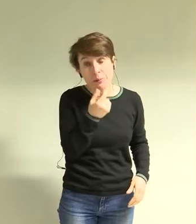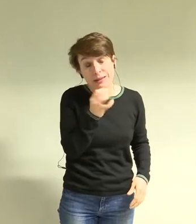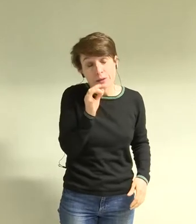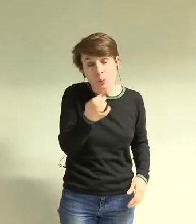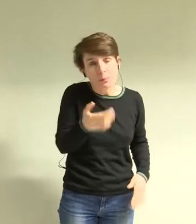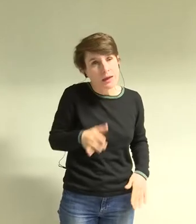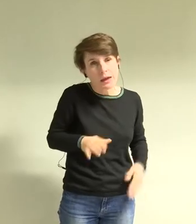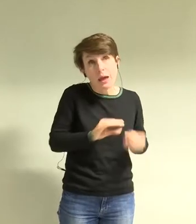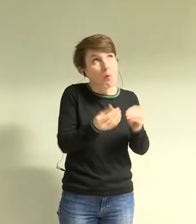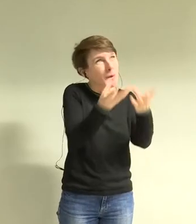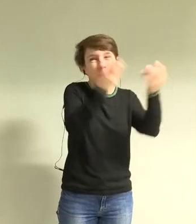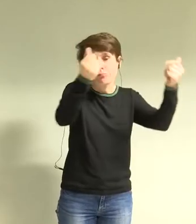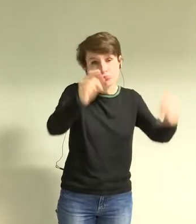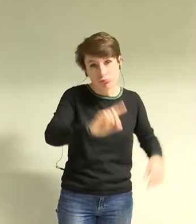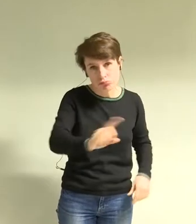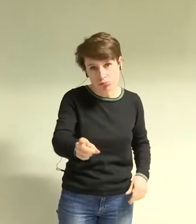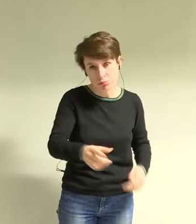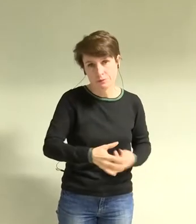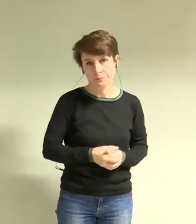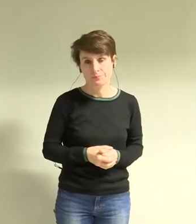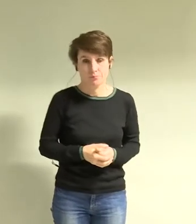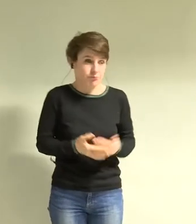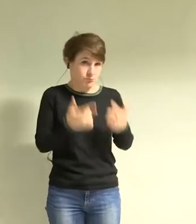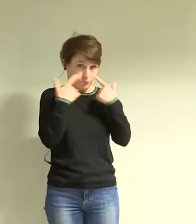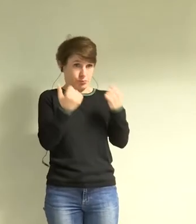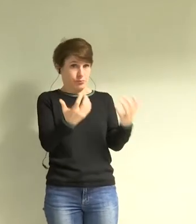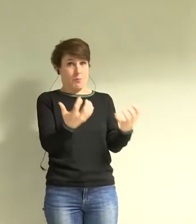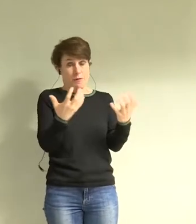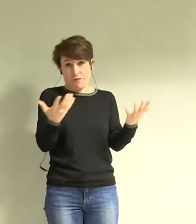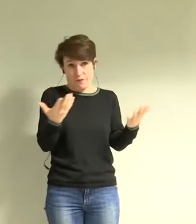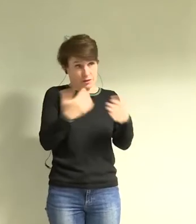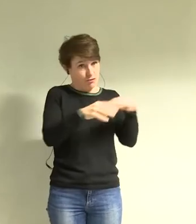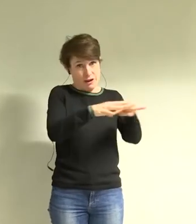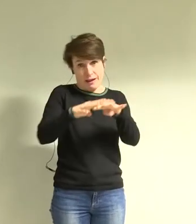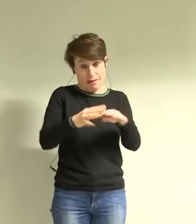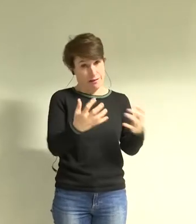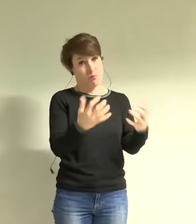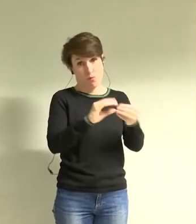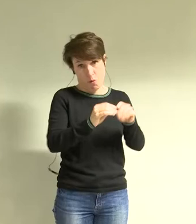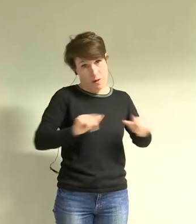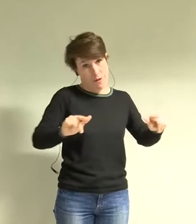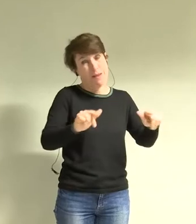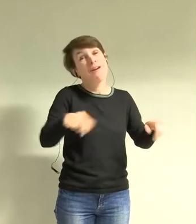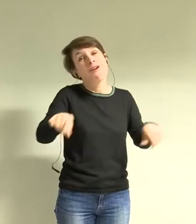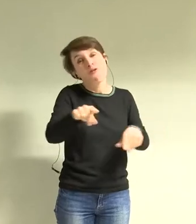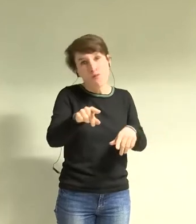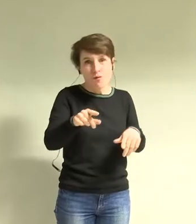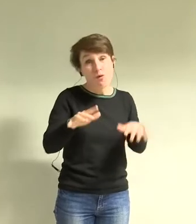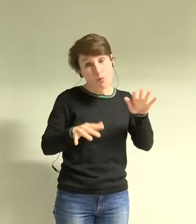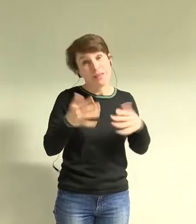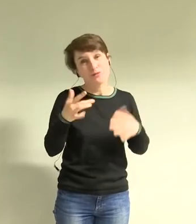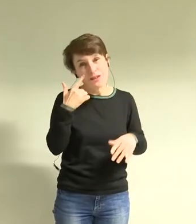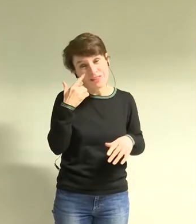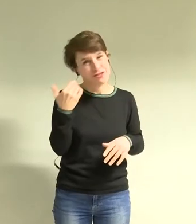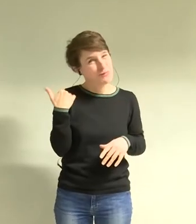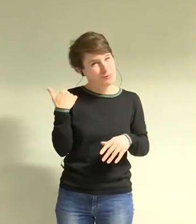résoudra pas les problèmes de fond qui se posent dans le quartier que et que j'imagine vous avez bien ressenti en allant si j'ose dire en avance sur